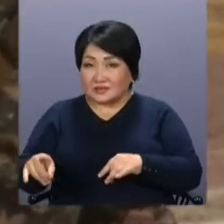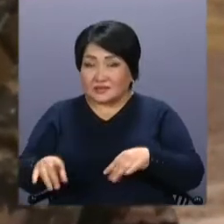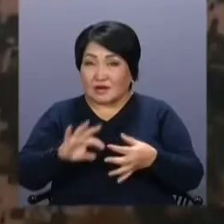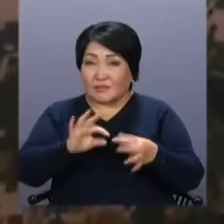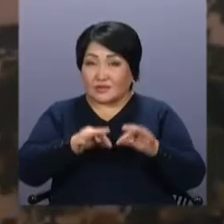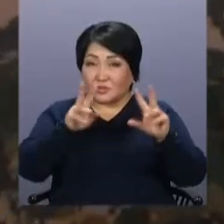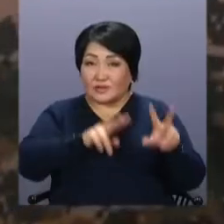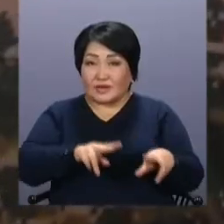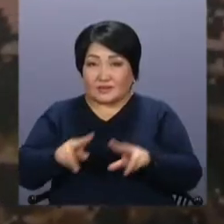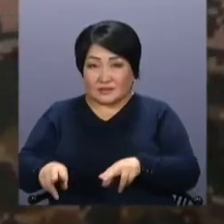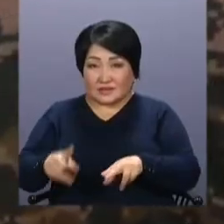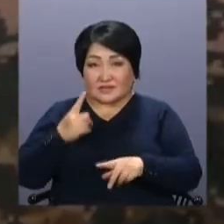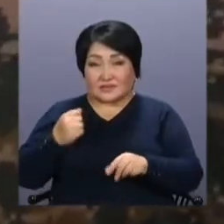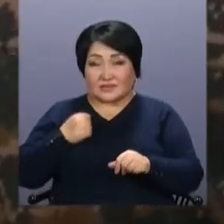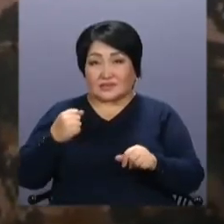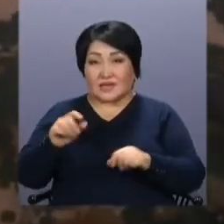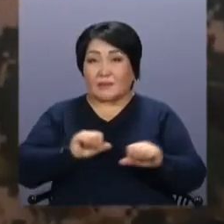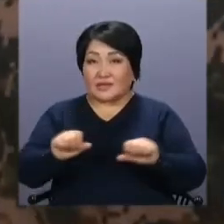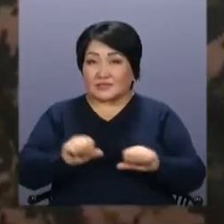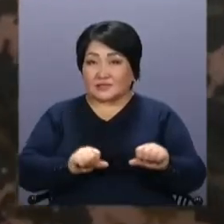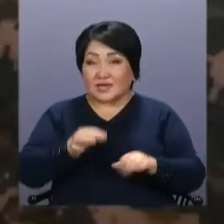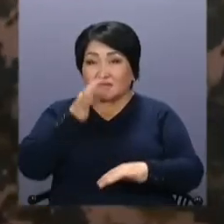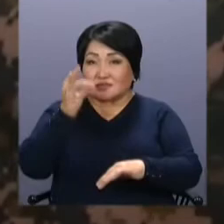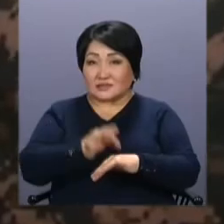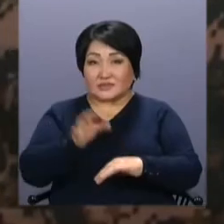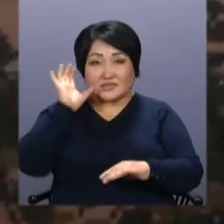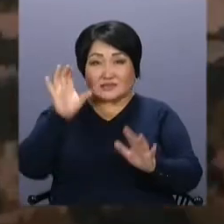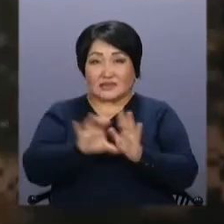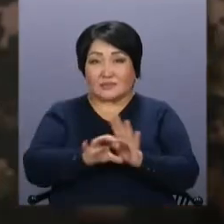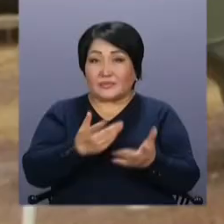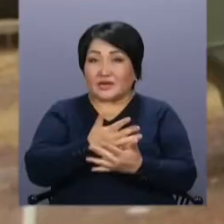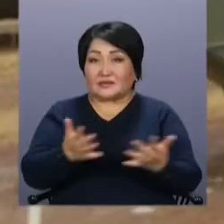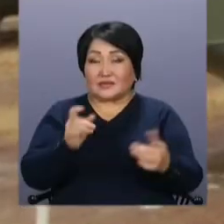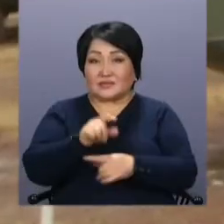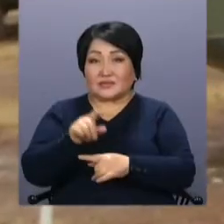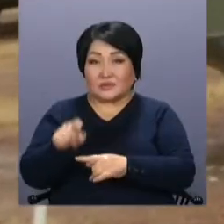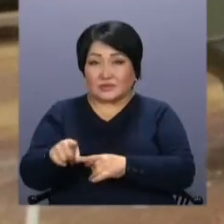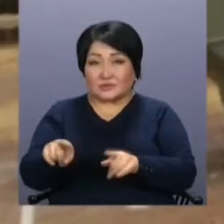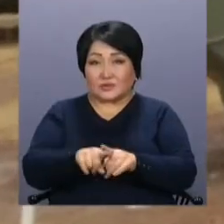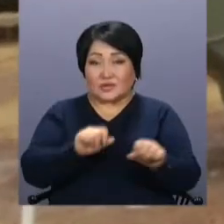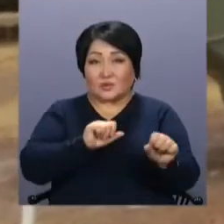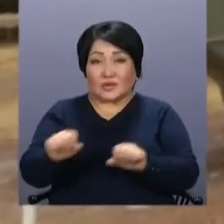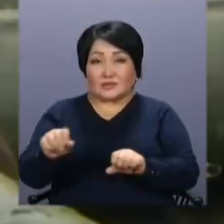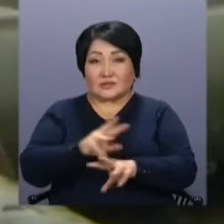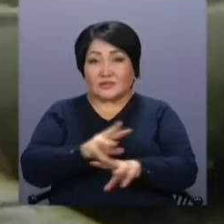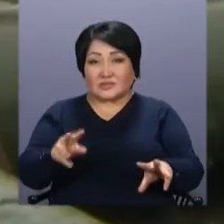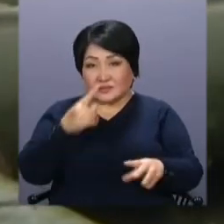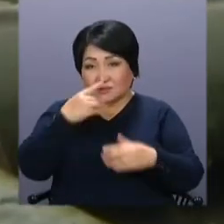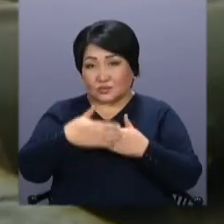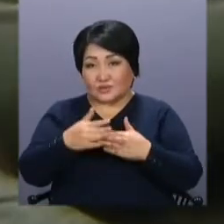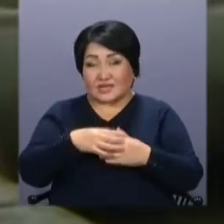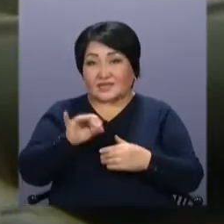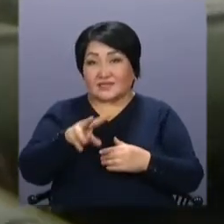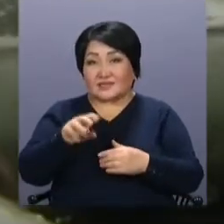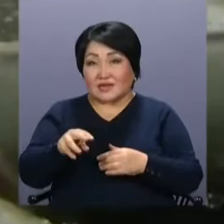бөлім командирлерінің есебін тыңдап, оларға бірқатар тапсырма берді. Сондай-ақ қорғаныс министрі жуырда Іле полигонында өтетін